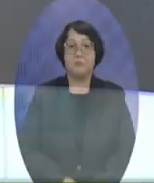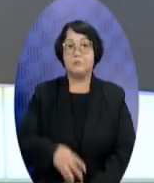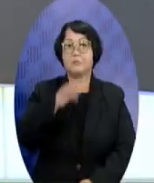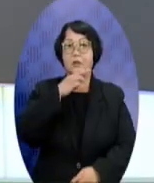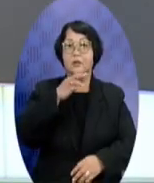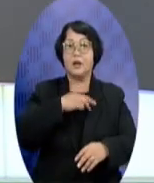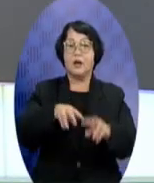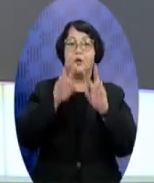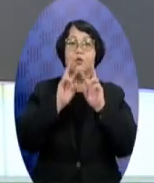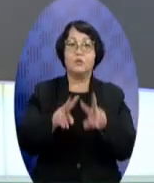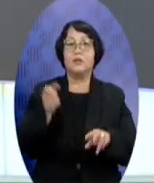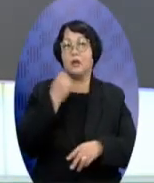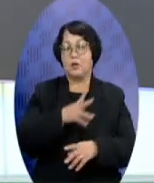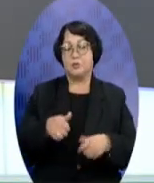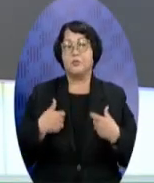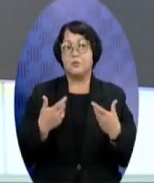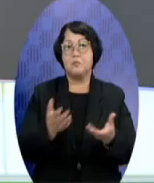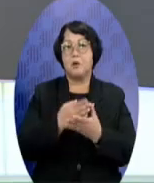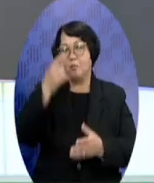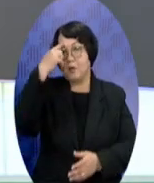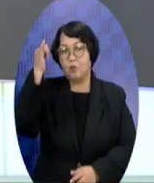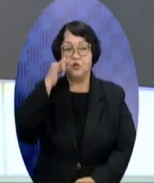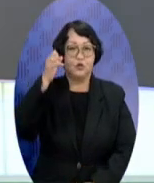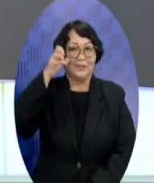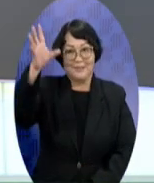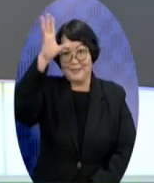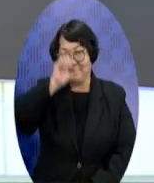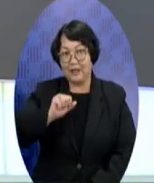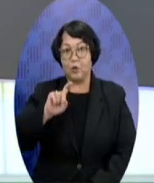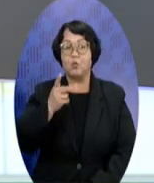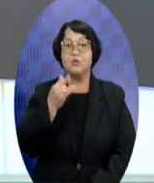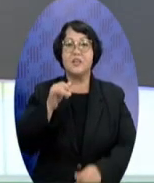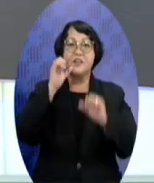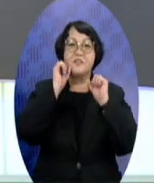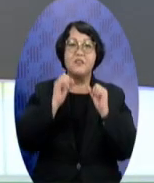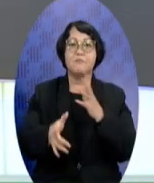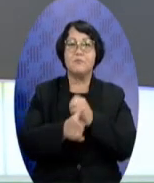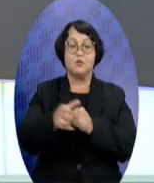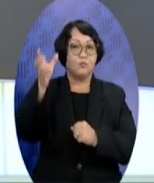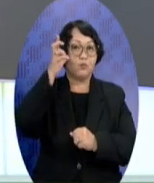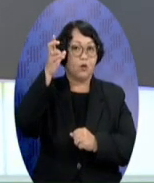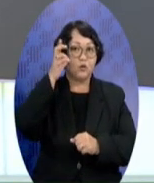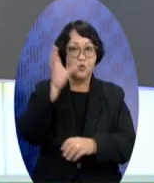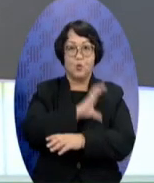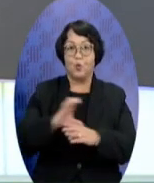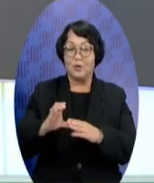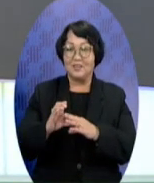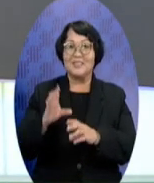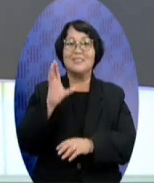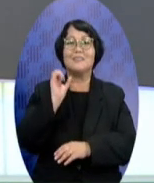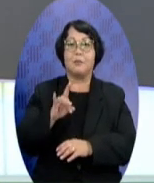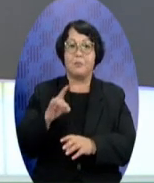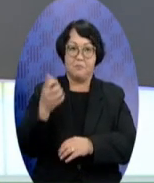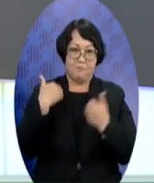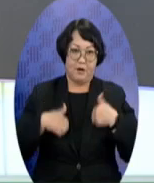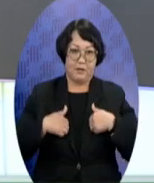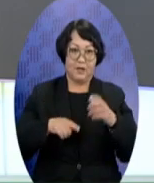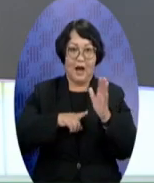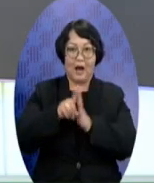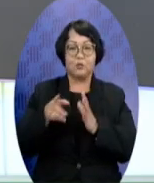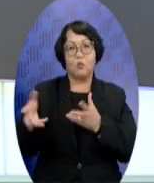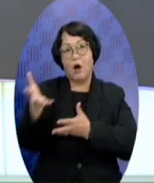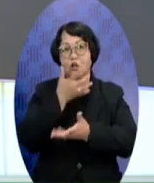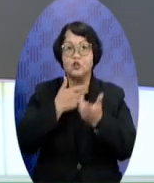Загвар нэмэлт төрүүлсэн та бүхэнд хүрч байна. Тэгэхээр Монгол улсын ерөнхий сайд хүрэн сэхэн ивэлдор мэрэгжлийн боловсрол сургалтын салбарын багш нарын анхан дугаар зөвлөгөө өнөөдөр